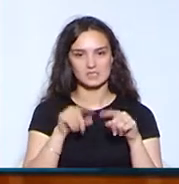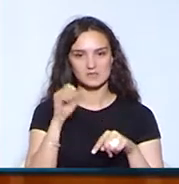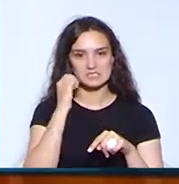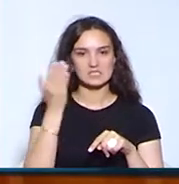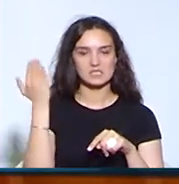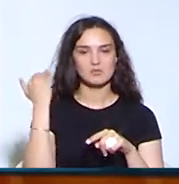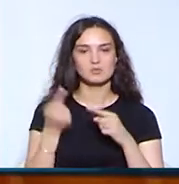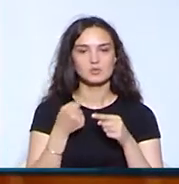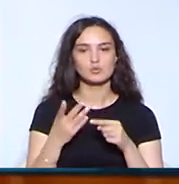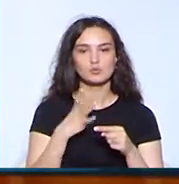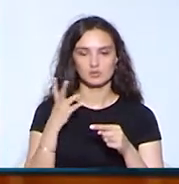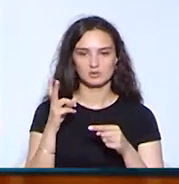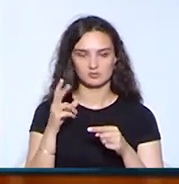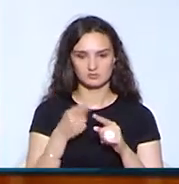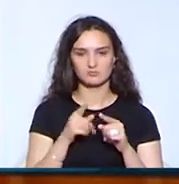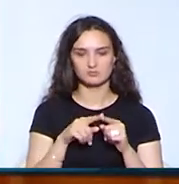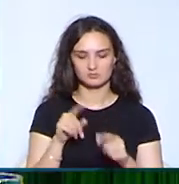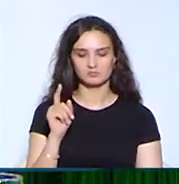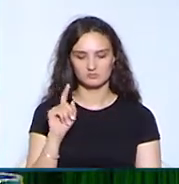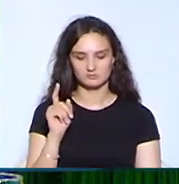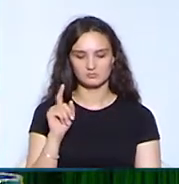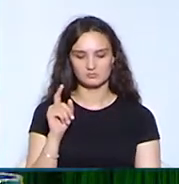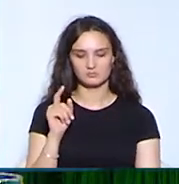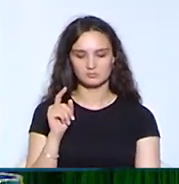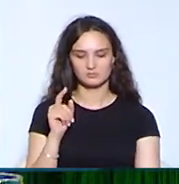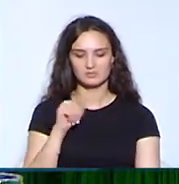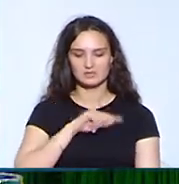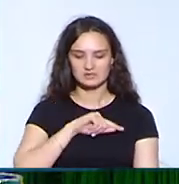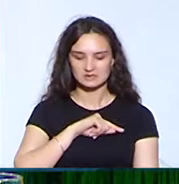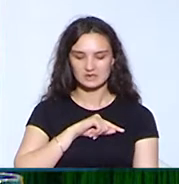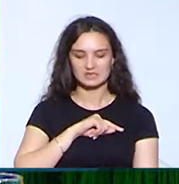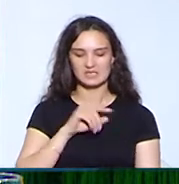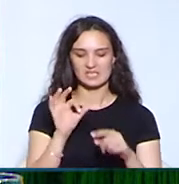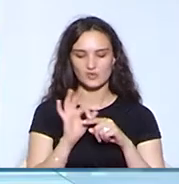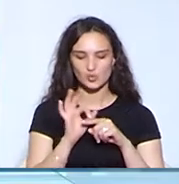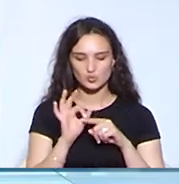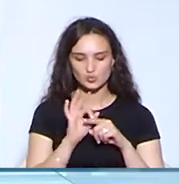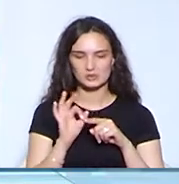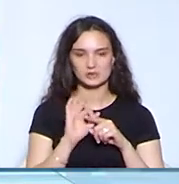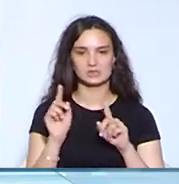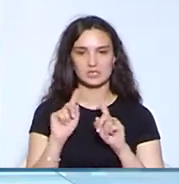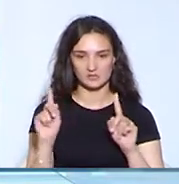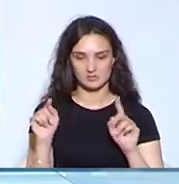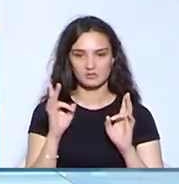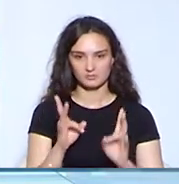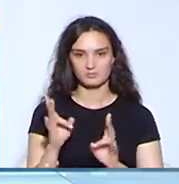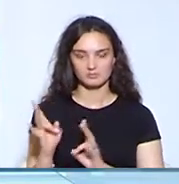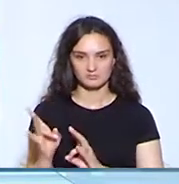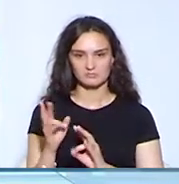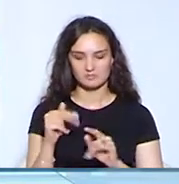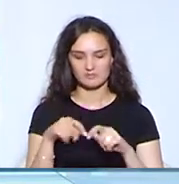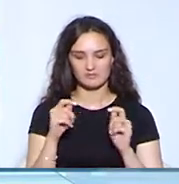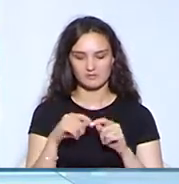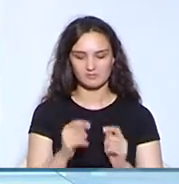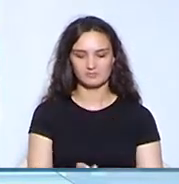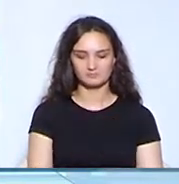წინაპრებს ჰქონდათ ცოტა უცნაურობები, ხასიათობრივი ფსიქოზური ან ნევროზული რეესტრის გარკვეული დარღვევები